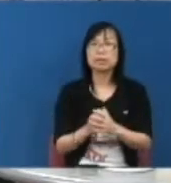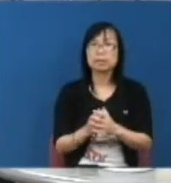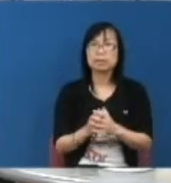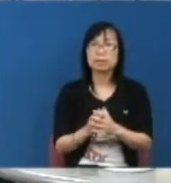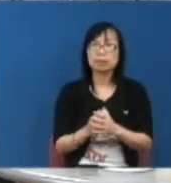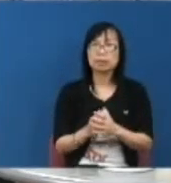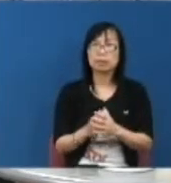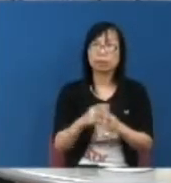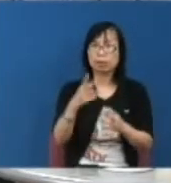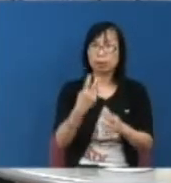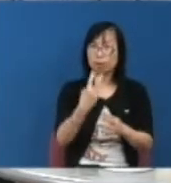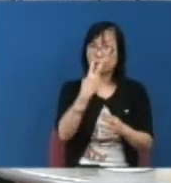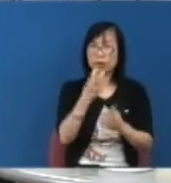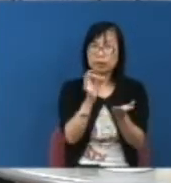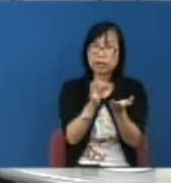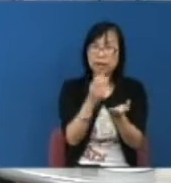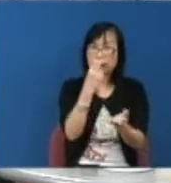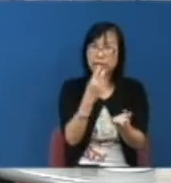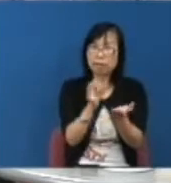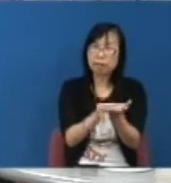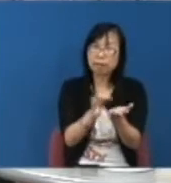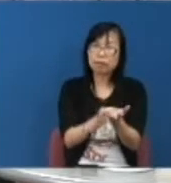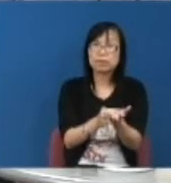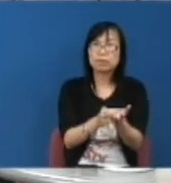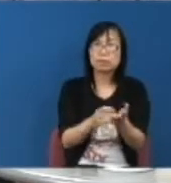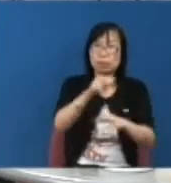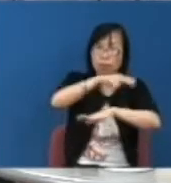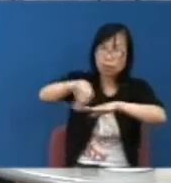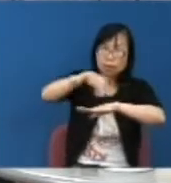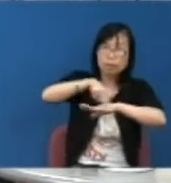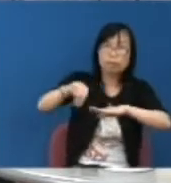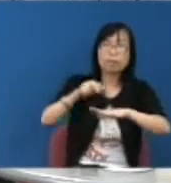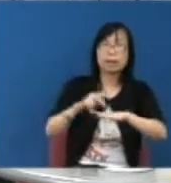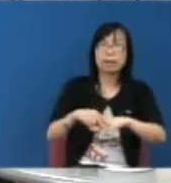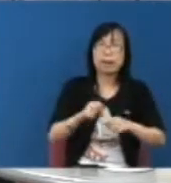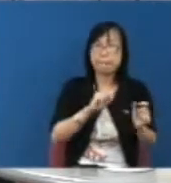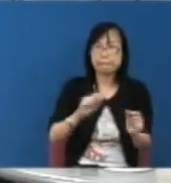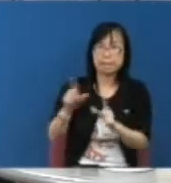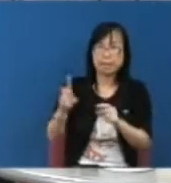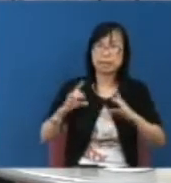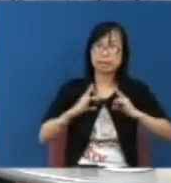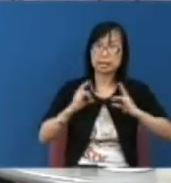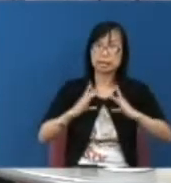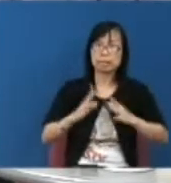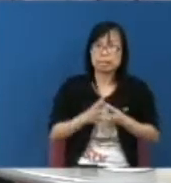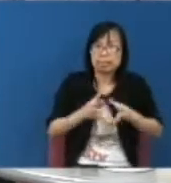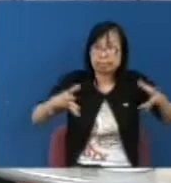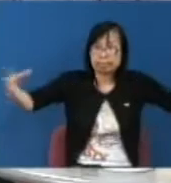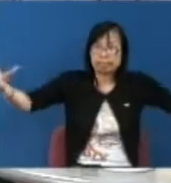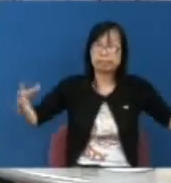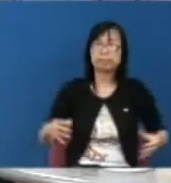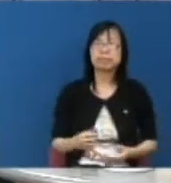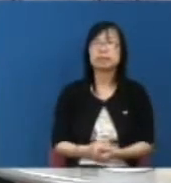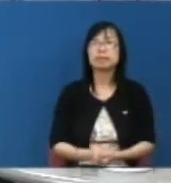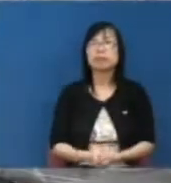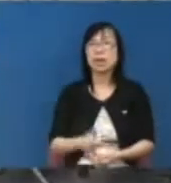哋會嗰個空間咧，同埋佢個規劃係會比私人住宅咧，應該係會大少少嘅。 明白，好